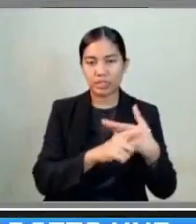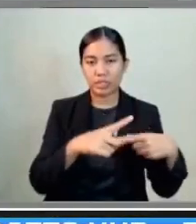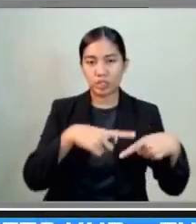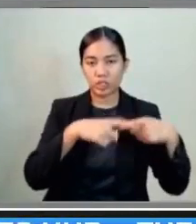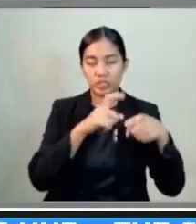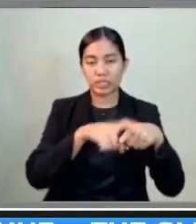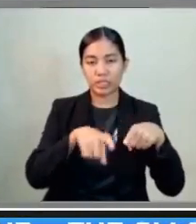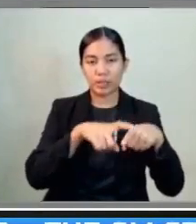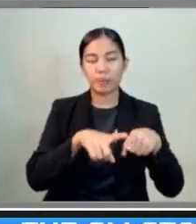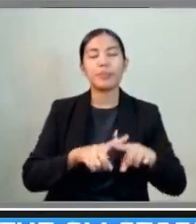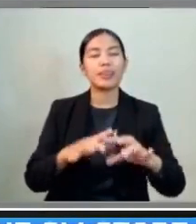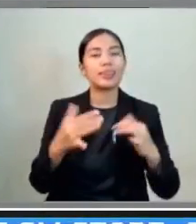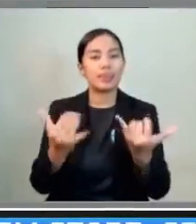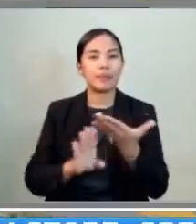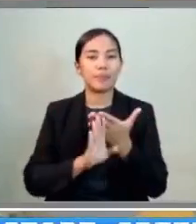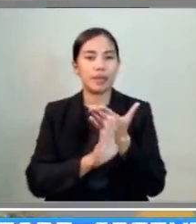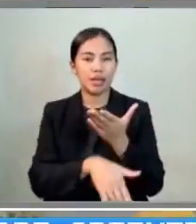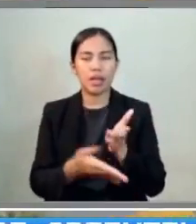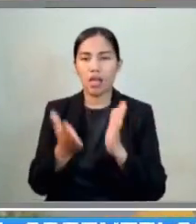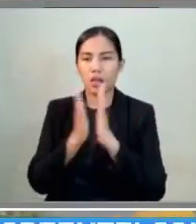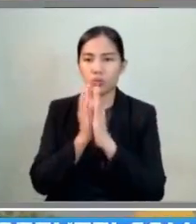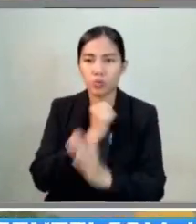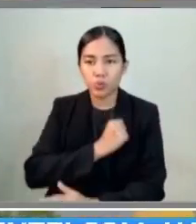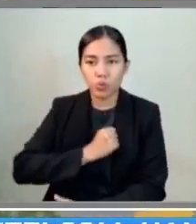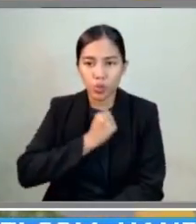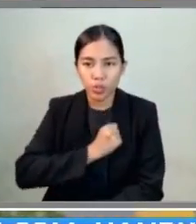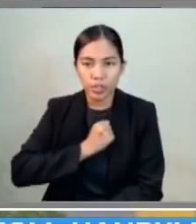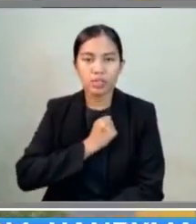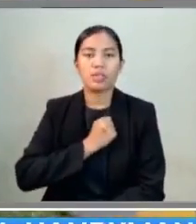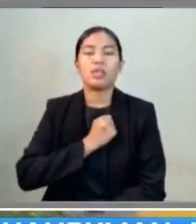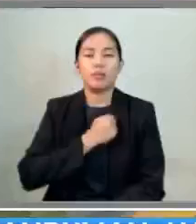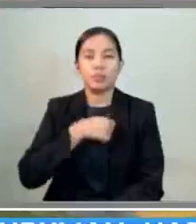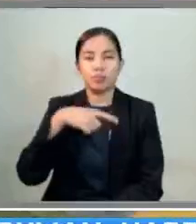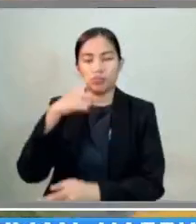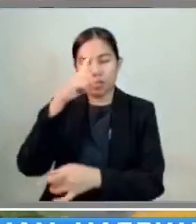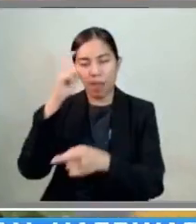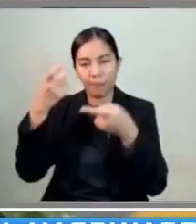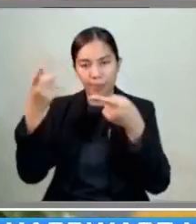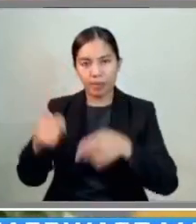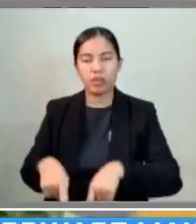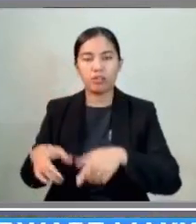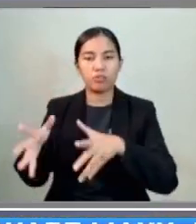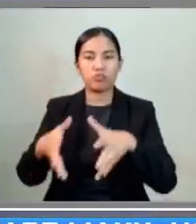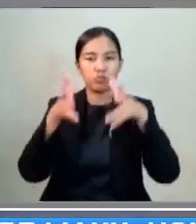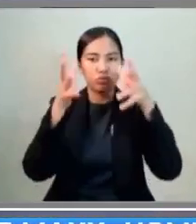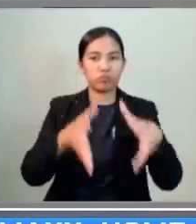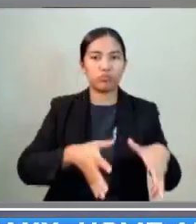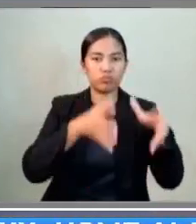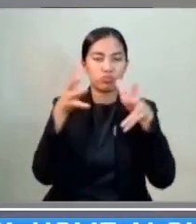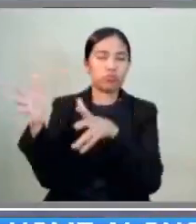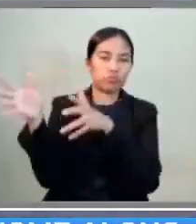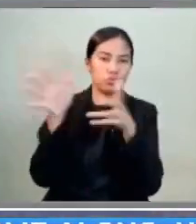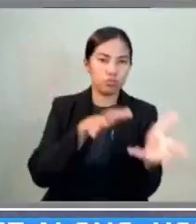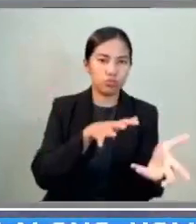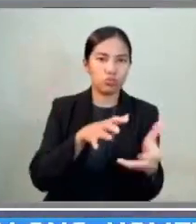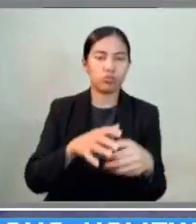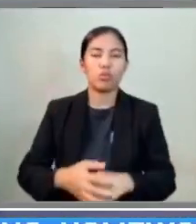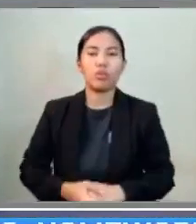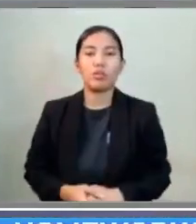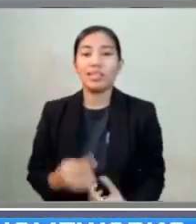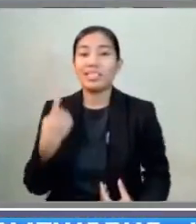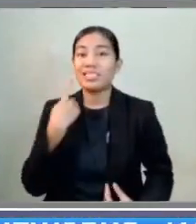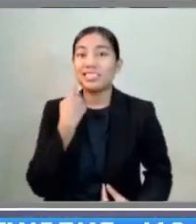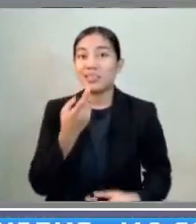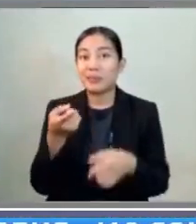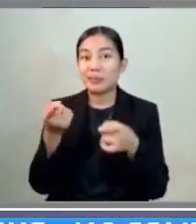ng paumanhin sa mga naperwisyo dahil sa insidente. Ano na poste ng Meralco at atong poste ng Telcos ang nagtumpahan kahapon